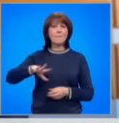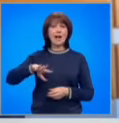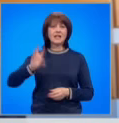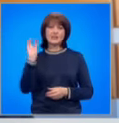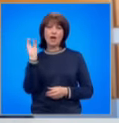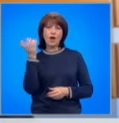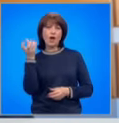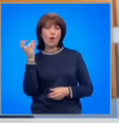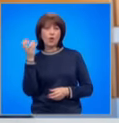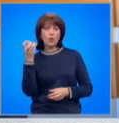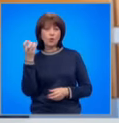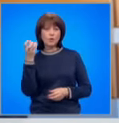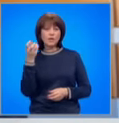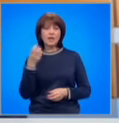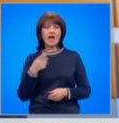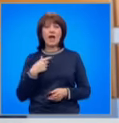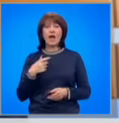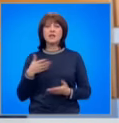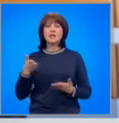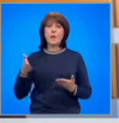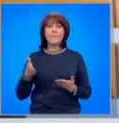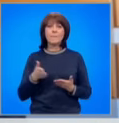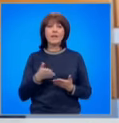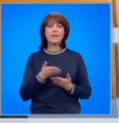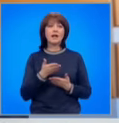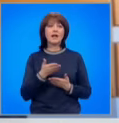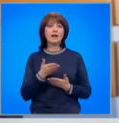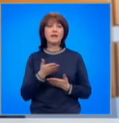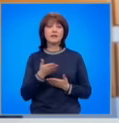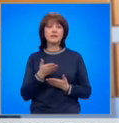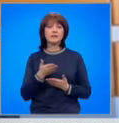крушките. След това съм минал нагоре на